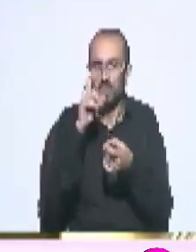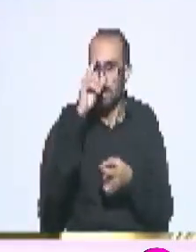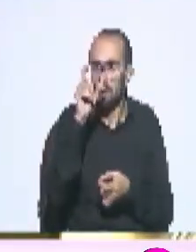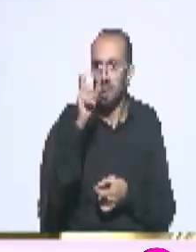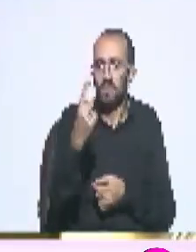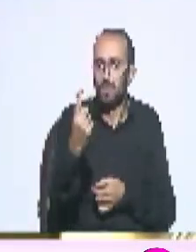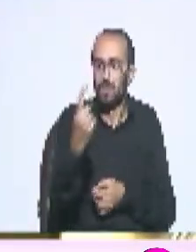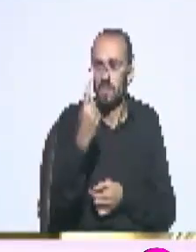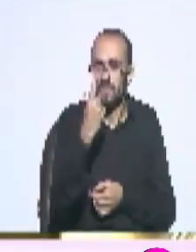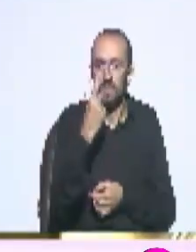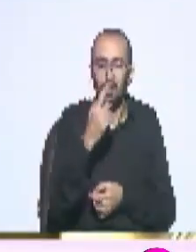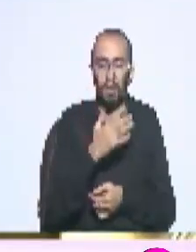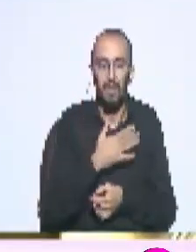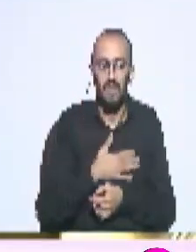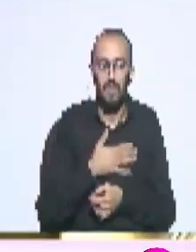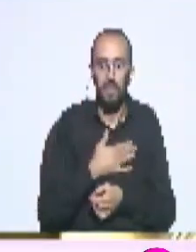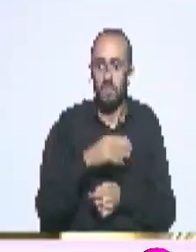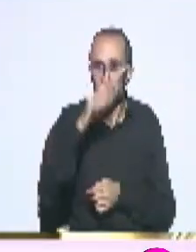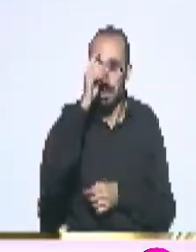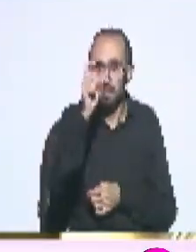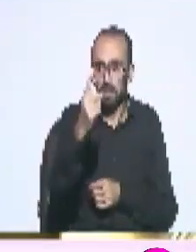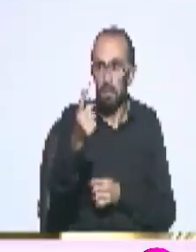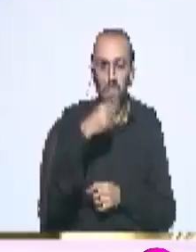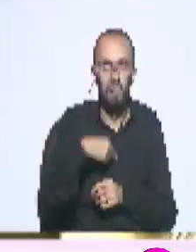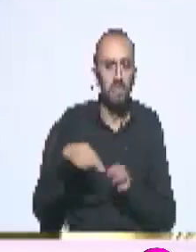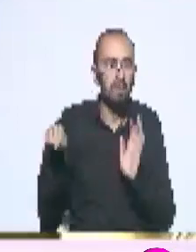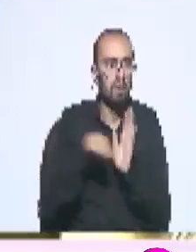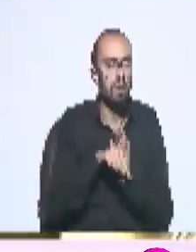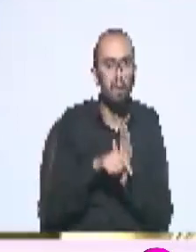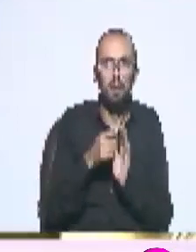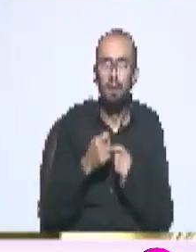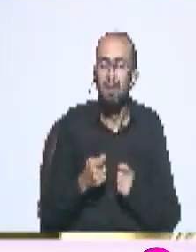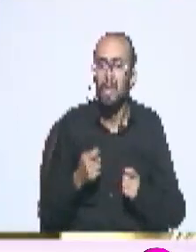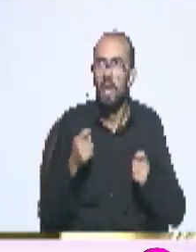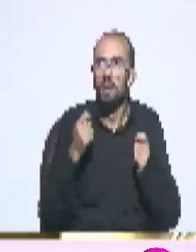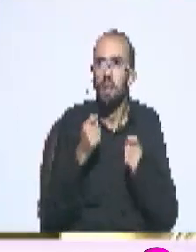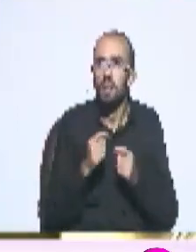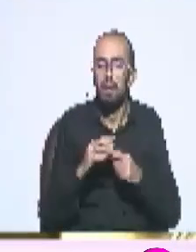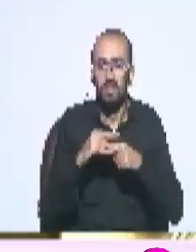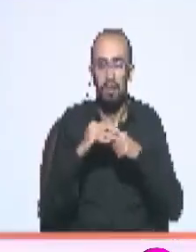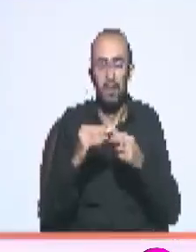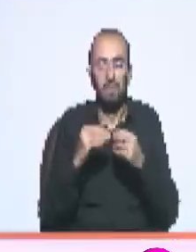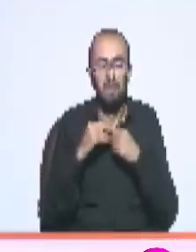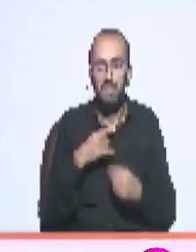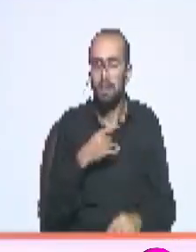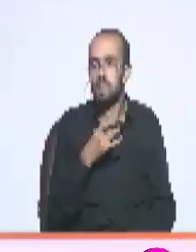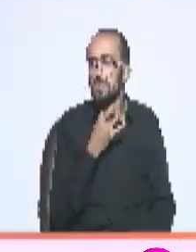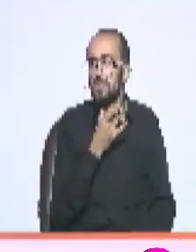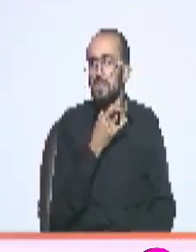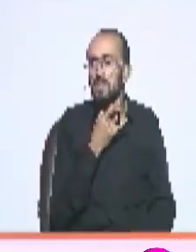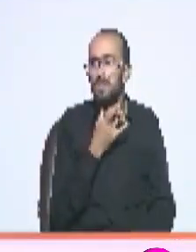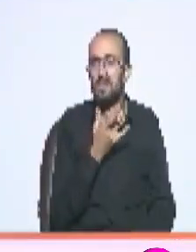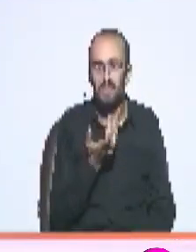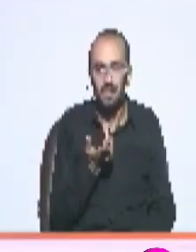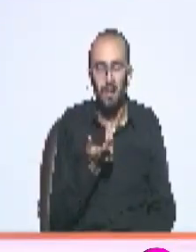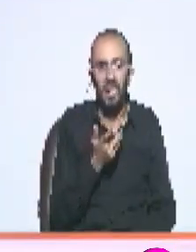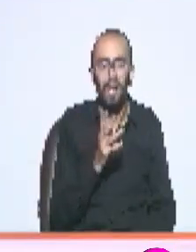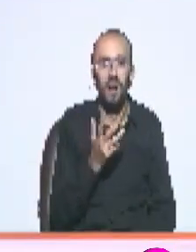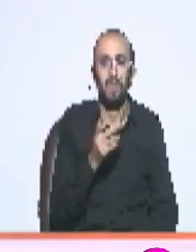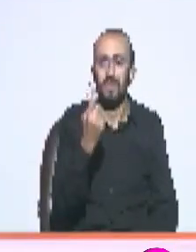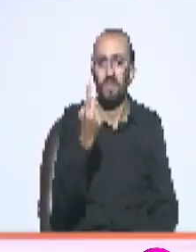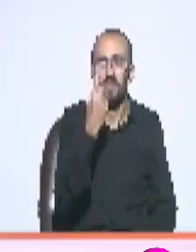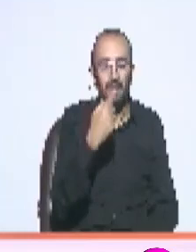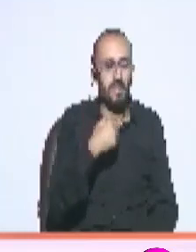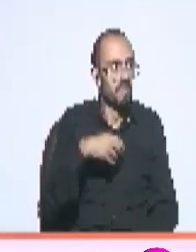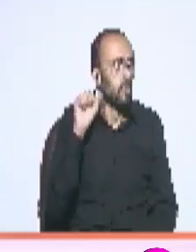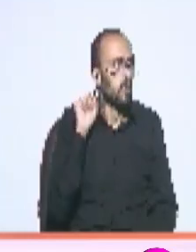عليك كده تحس ان انتم طاقتك انهارت او تحس ان في تقول لك لا طاقته مش عاجباني او انت بتسبب لي نفسي ان انا